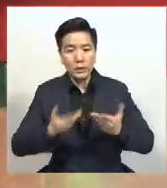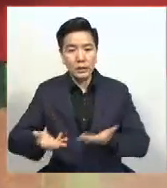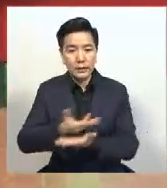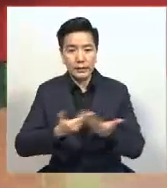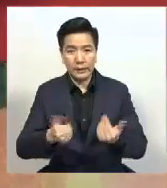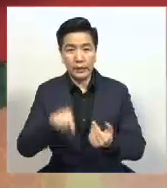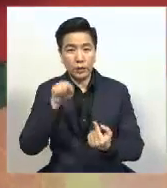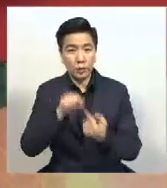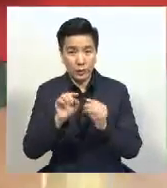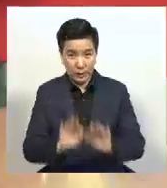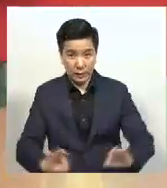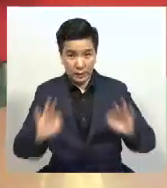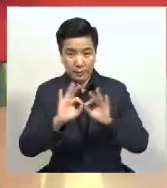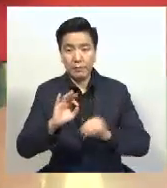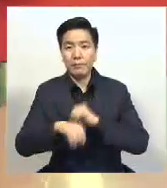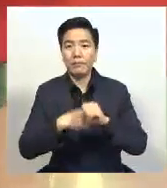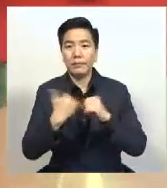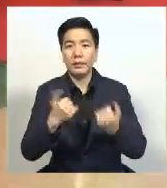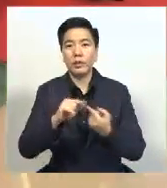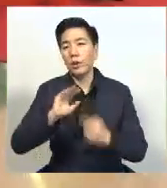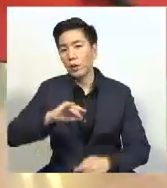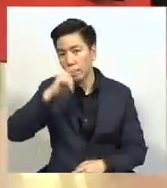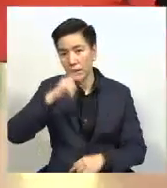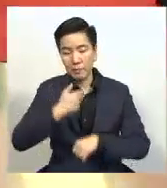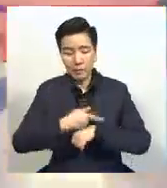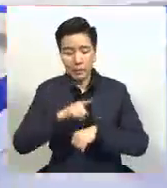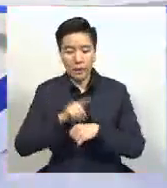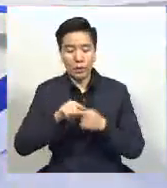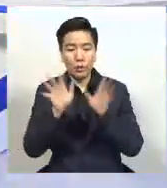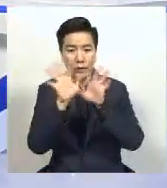เป็นอีกหนึ่งความสำเร็จส่งท้ายของไทยนะคะในฐานะประธานอาเซียนปีนี้ค่ะ